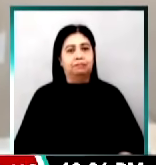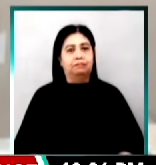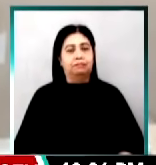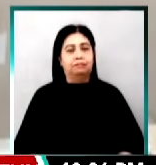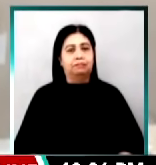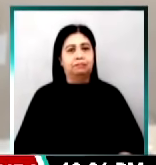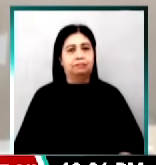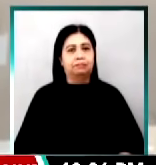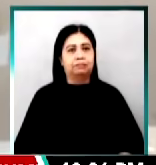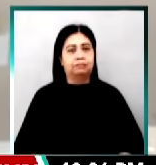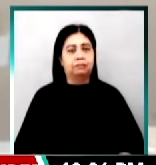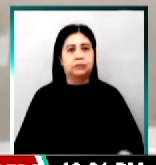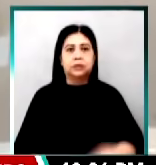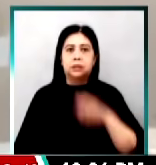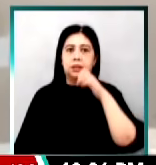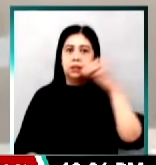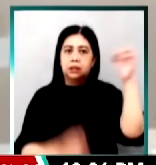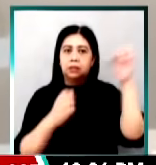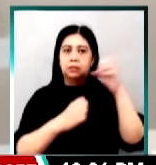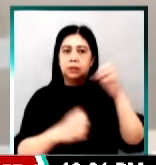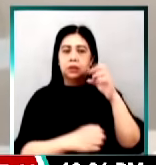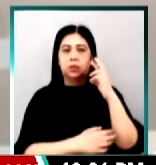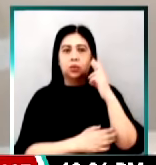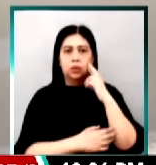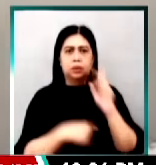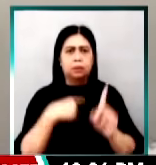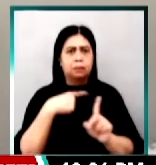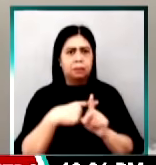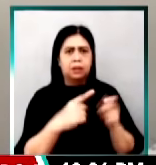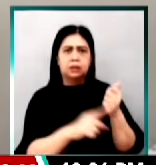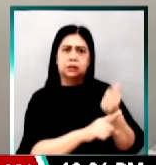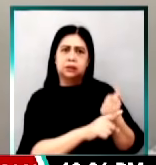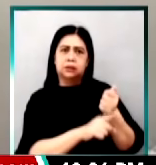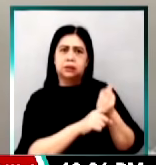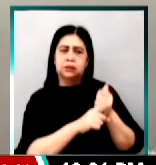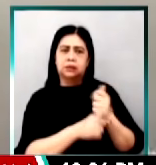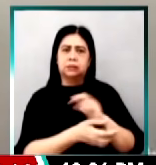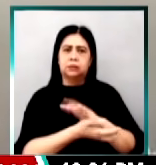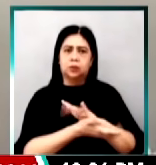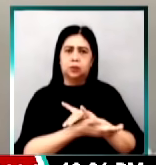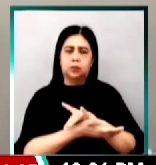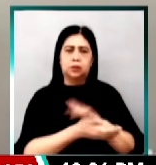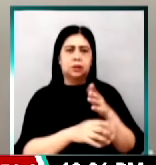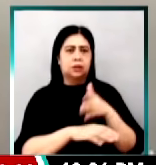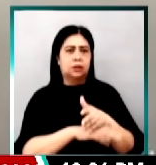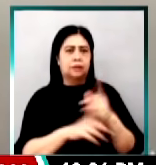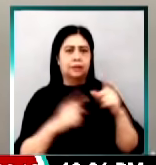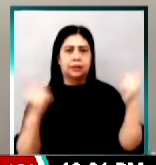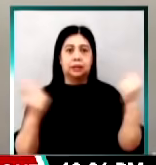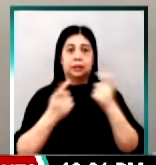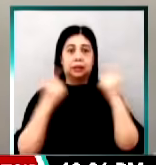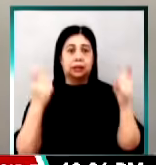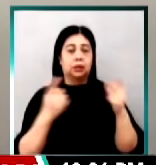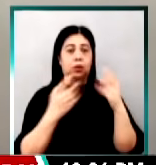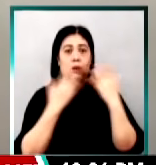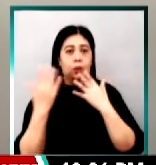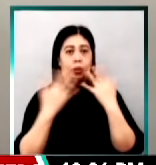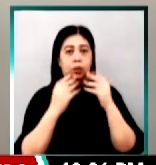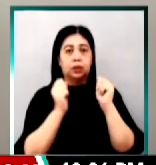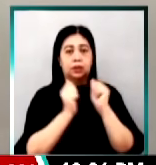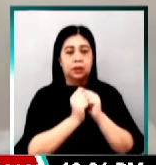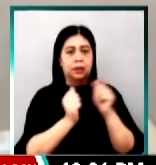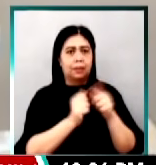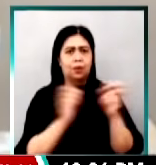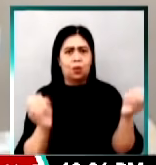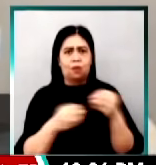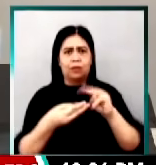Hindi akalain ni Roselyn na magpopositibo siya sa COVID-19 ilang araw matapos ipagdiwang ang kanyang kaarawan kasama ang mga kaopisina noong